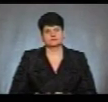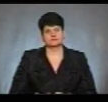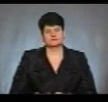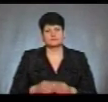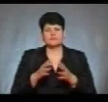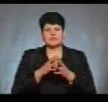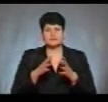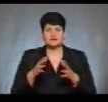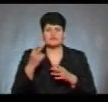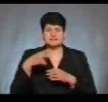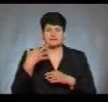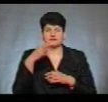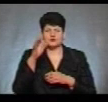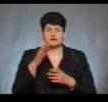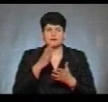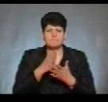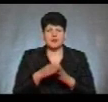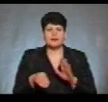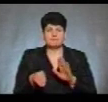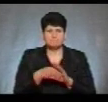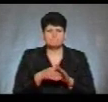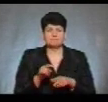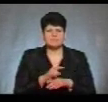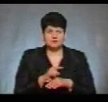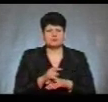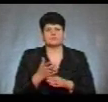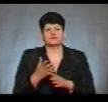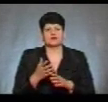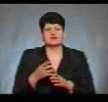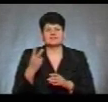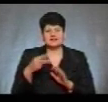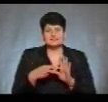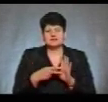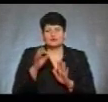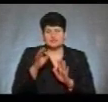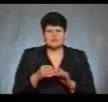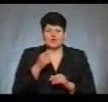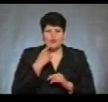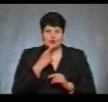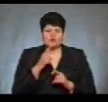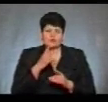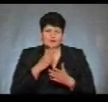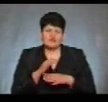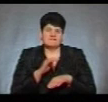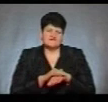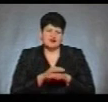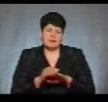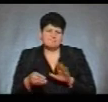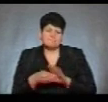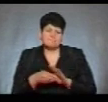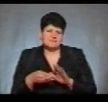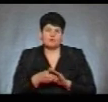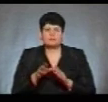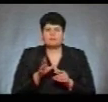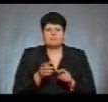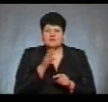Понад чверть українців стикалися з підкупом. 27% виборців заявляють, що стикалися з фактами підкупу під час